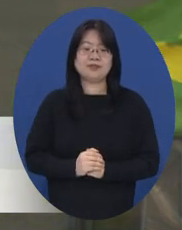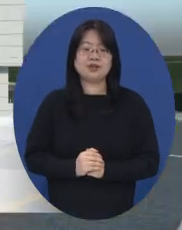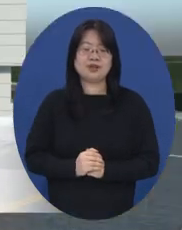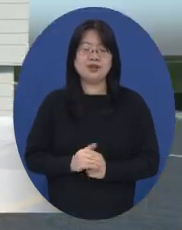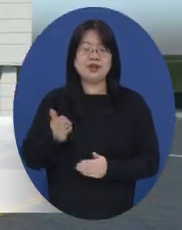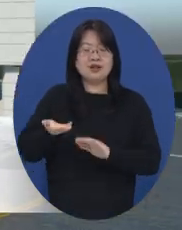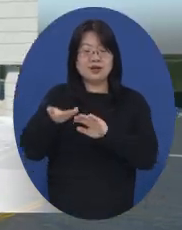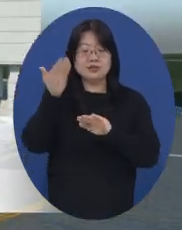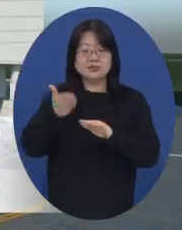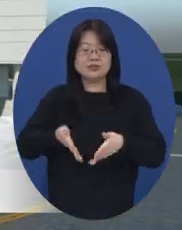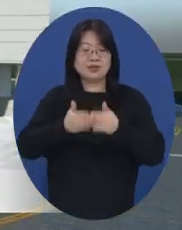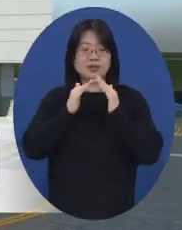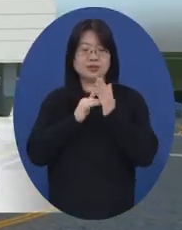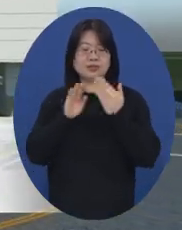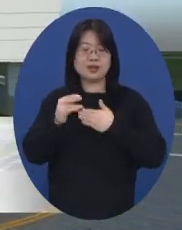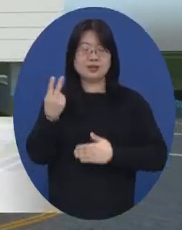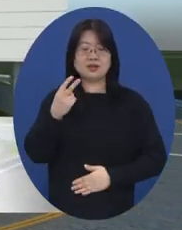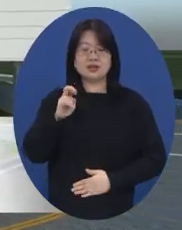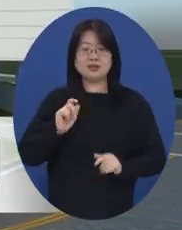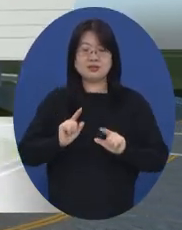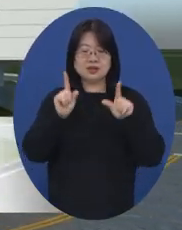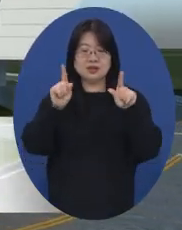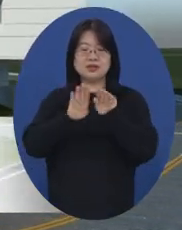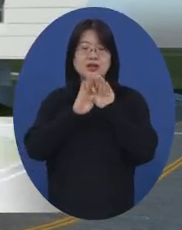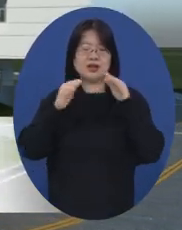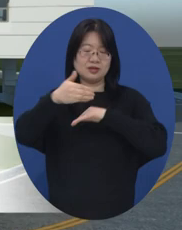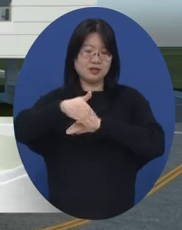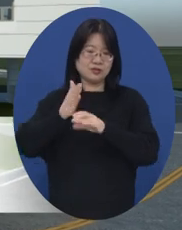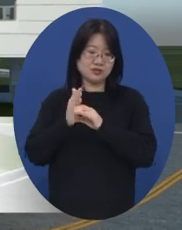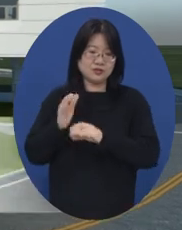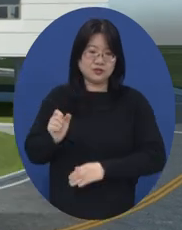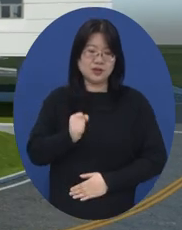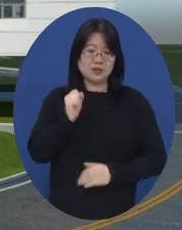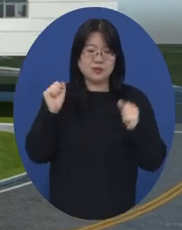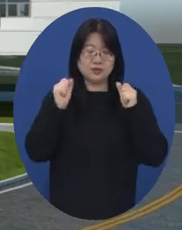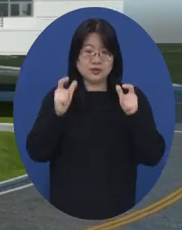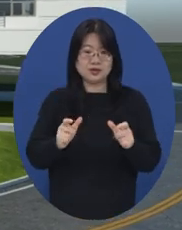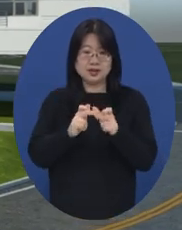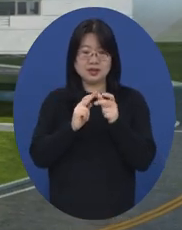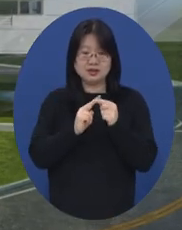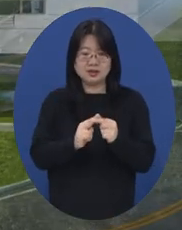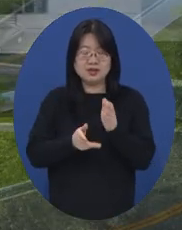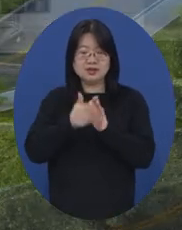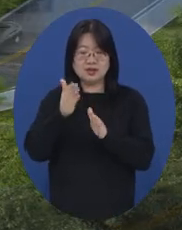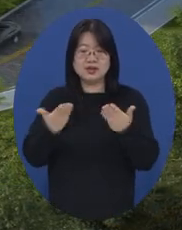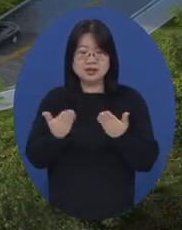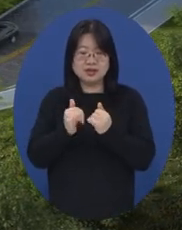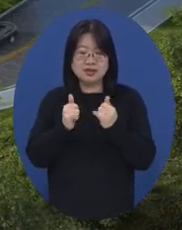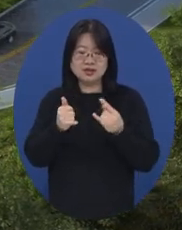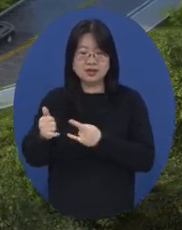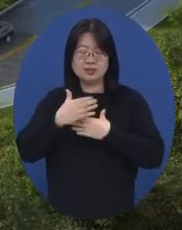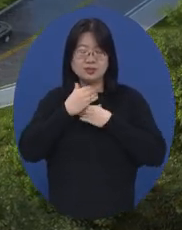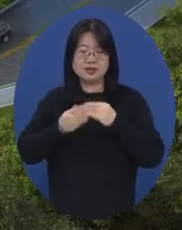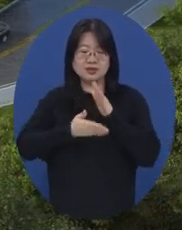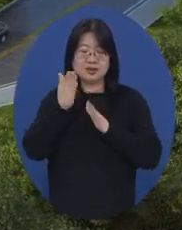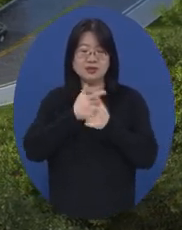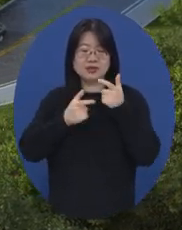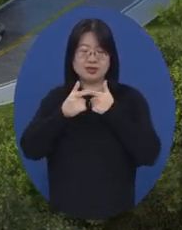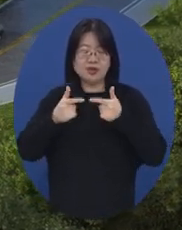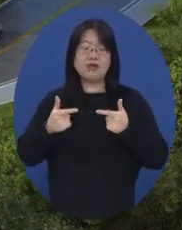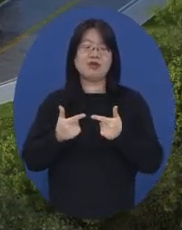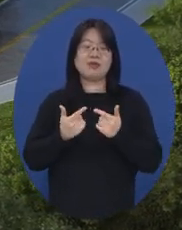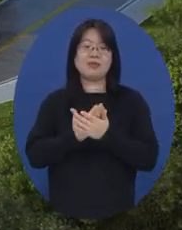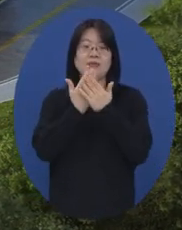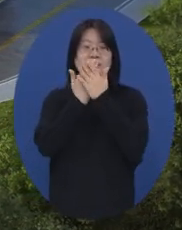올 상반기 중 착공에 2022년 개관할 계획으로 북부지역 장애인과 시설 종사자들의 이용 편의성이 크게